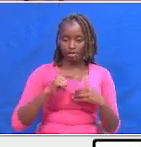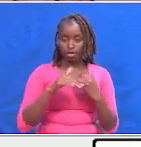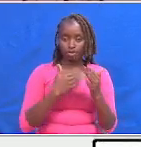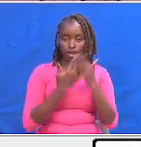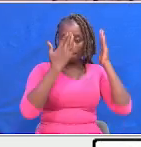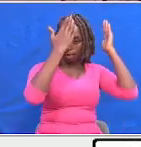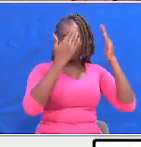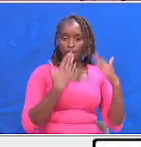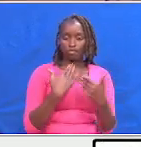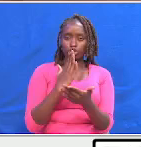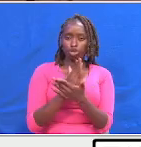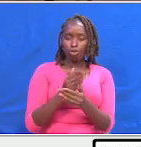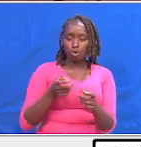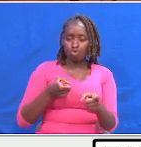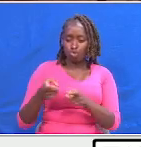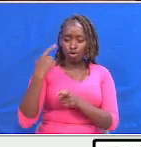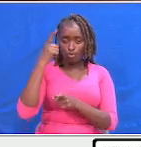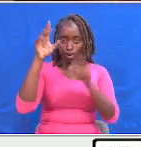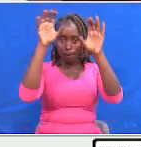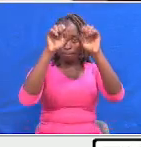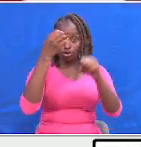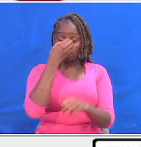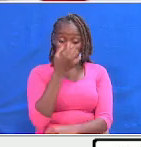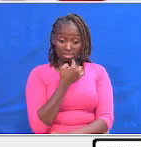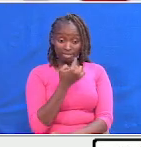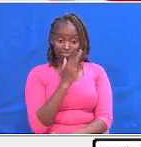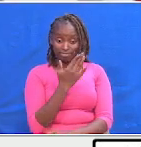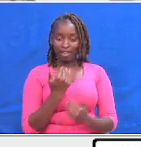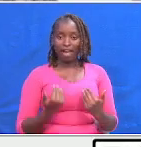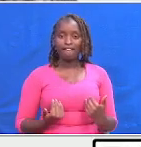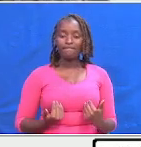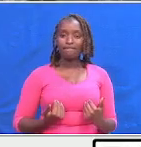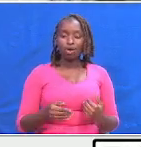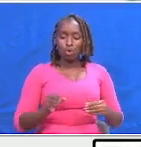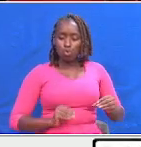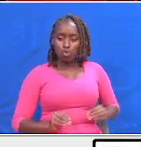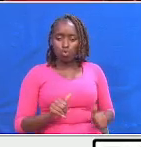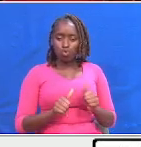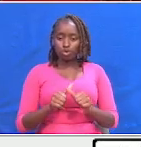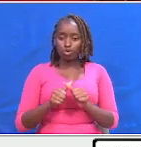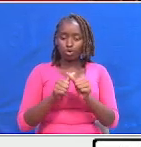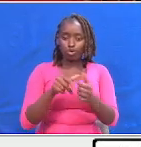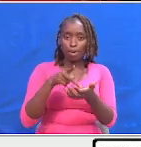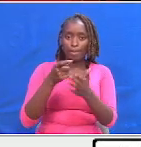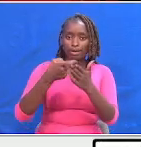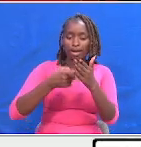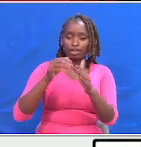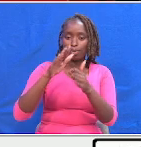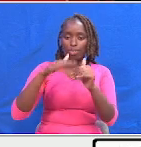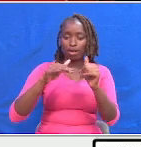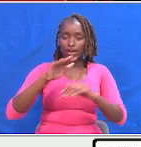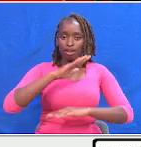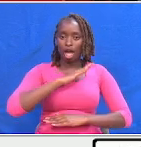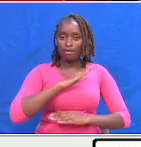wamekashifu utawala wa Rais William Ruto kwa madai ya ufisadi ulioenea, ulipaji ushuru kupita kiasi na uvunjaji